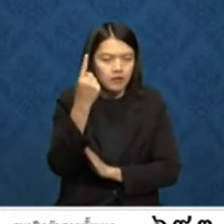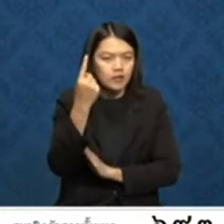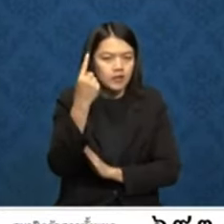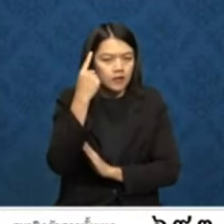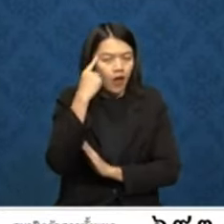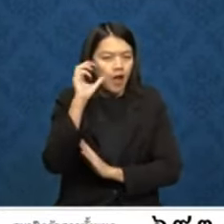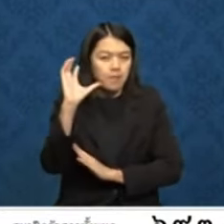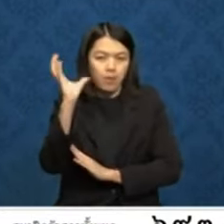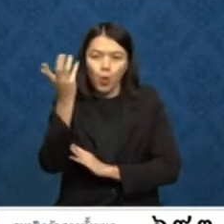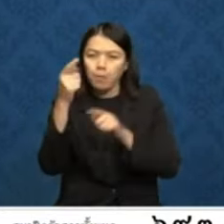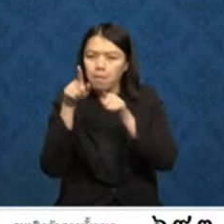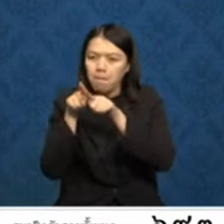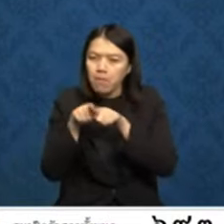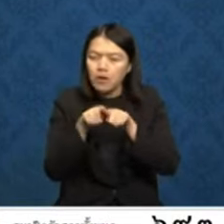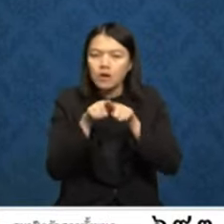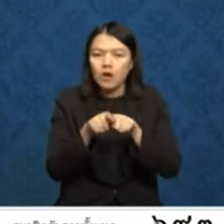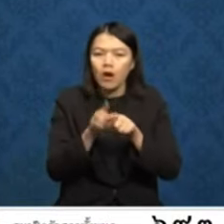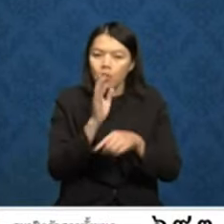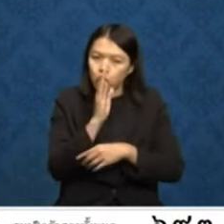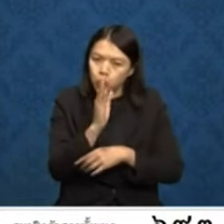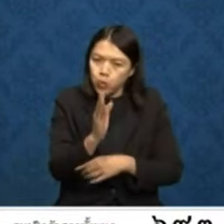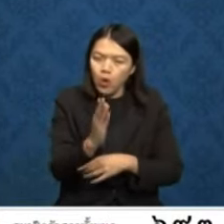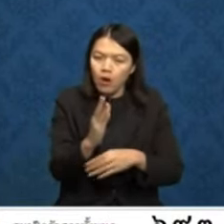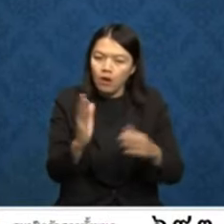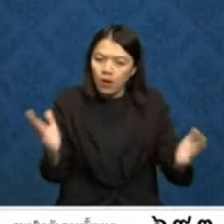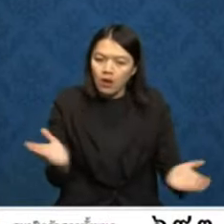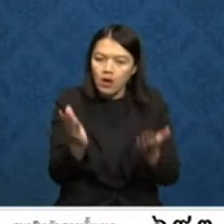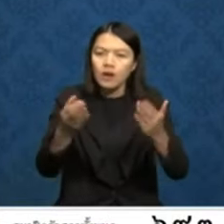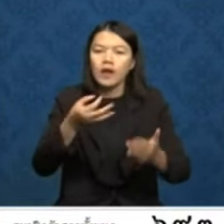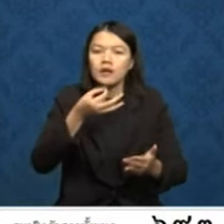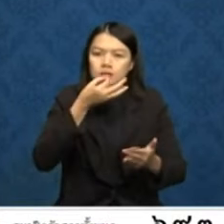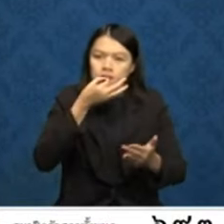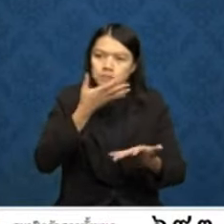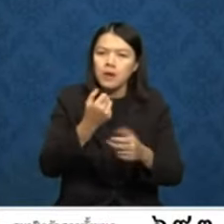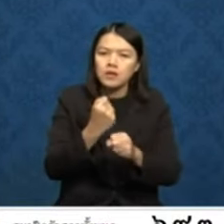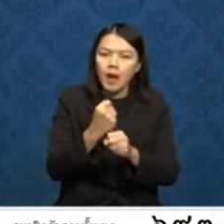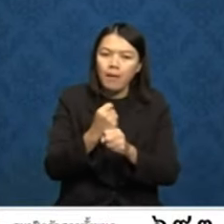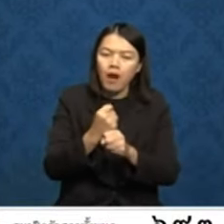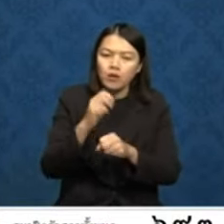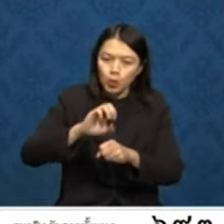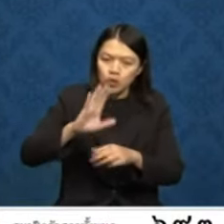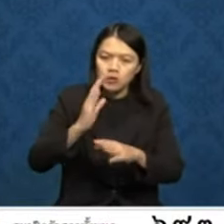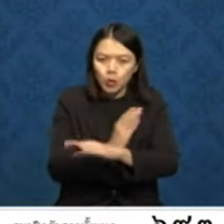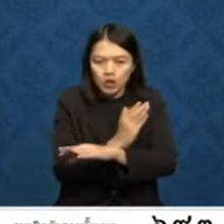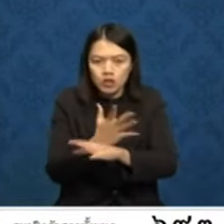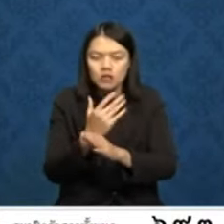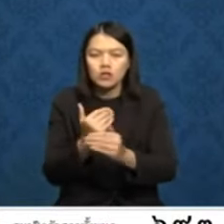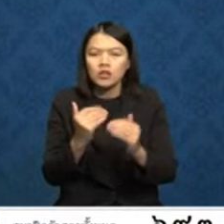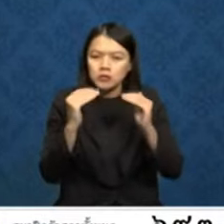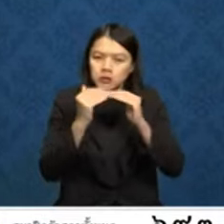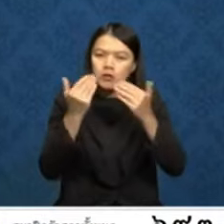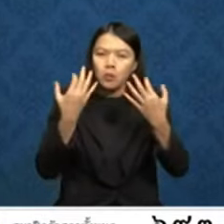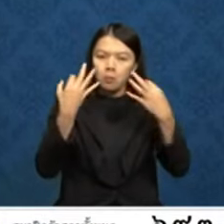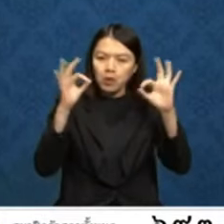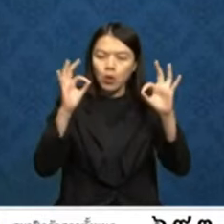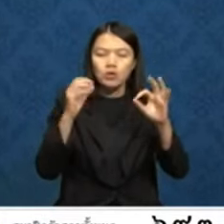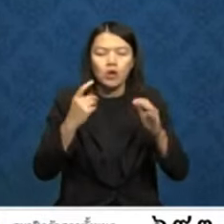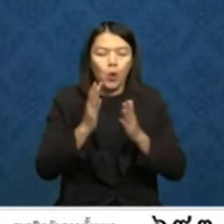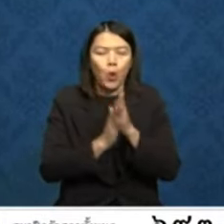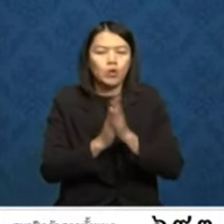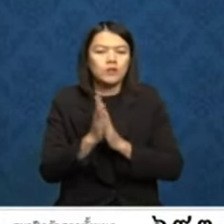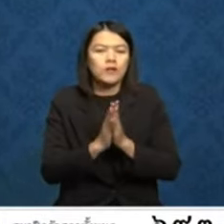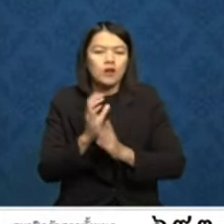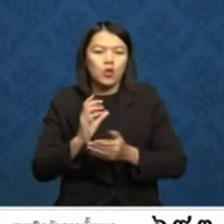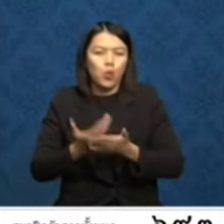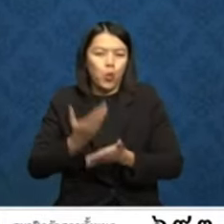เป็นสากลโปร่งใสและเอื้อต่อการประกอบธุรกิจออกแบบสิทธิประโยชน์ที่จูงใจนักลงทุนและ